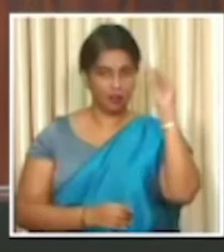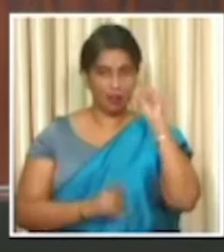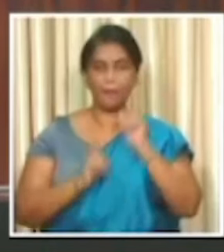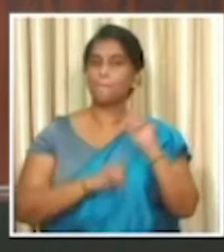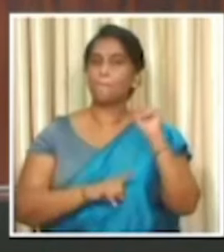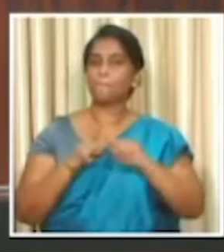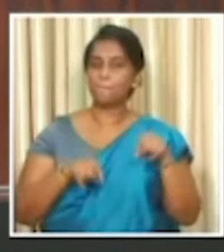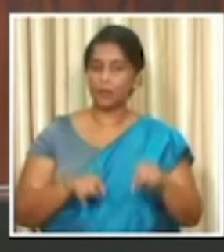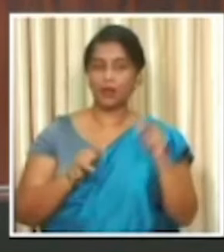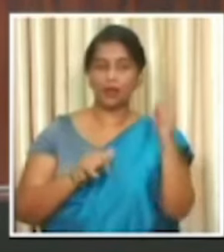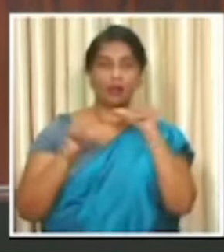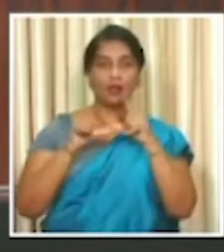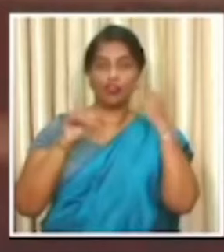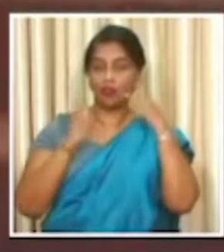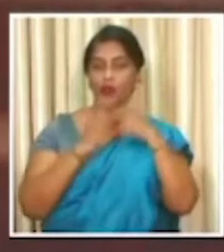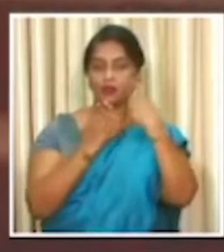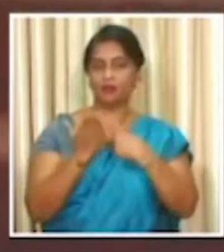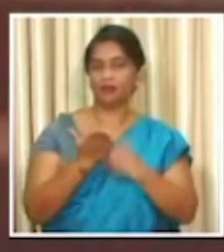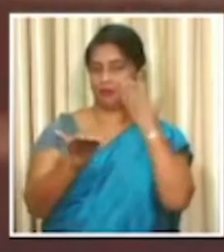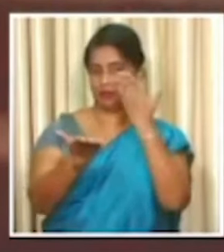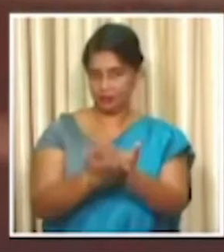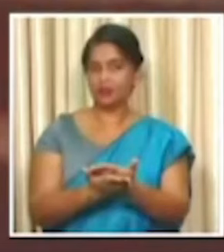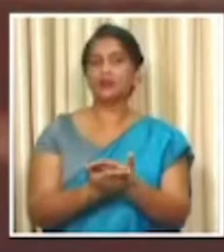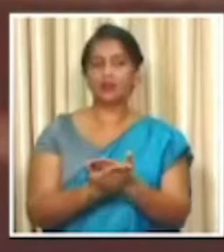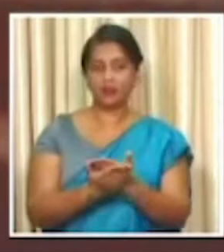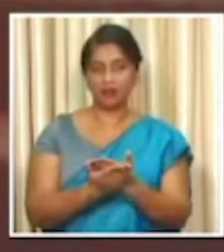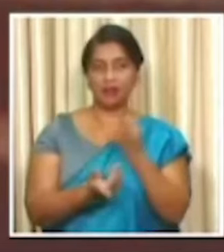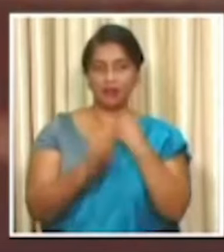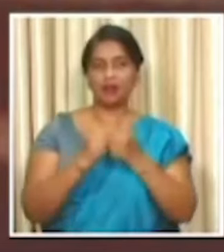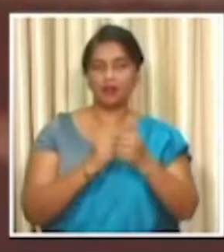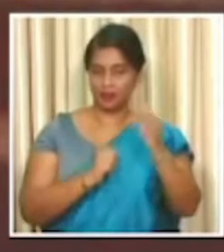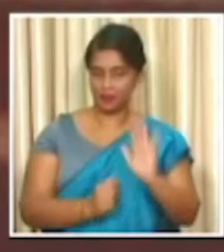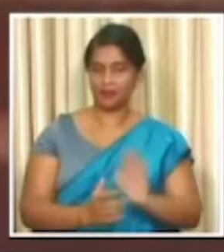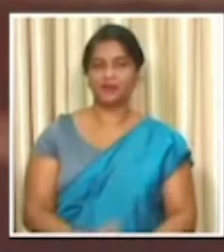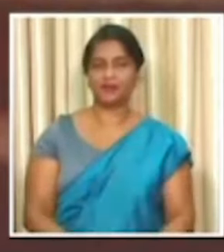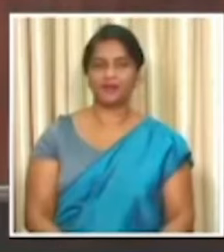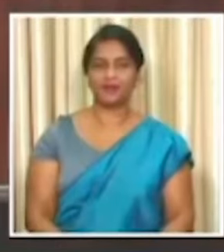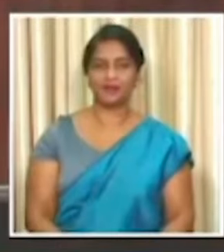මේ පාර්ලිමේන්තුවට ඒ බාර් පර්මිට් සම්බන්ධ ලයිස්ට් ඉදිරිපත් කරනවා. ඒ සම්බන්ධයෙන් පරීක්ෂණ ආරම්භ වෙලා තිබෙනවා.